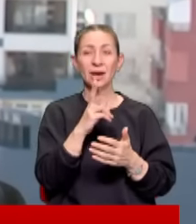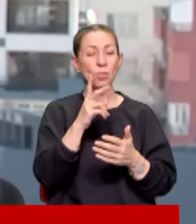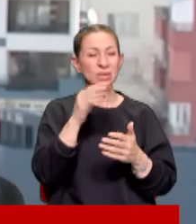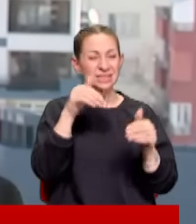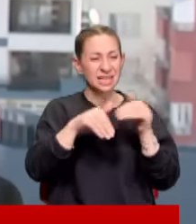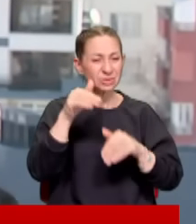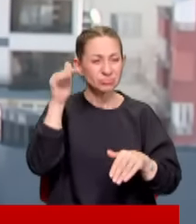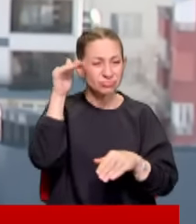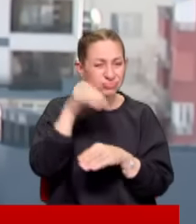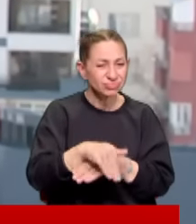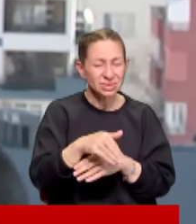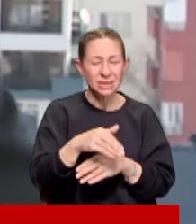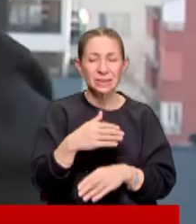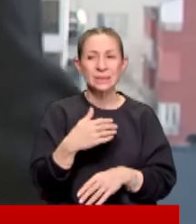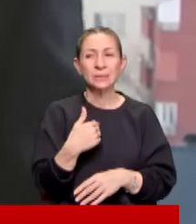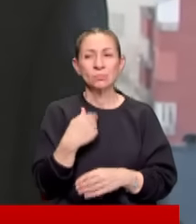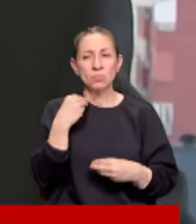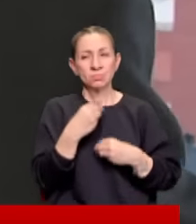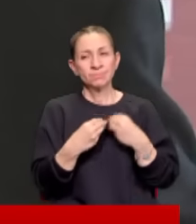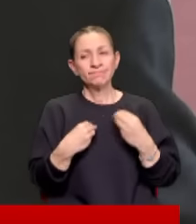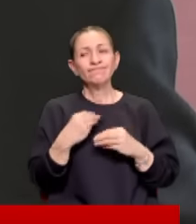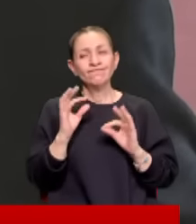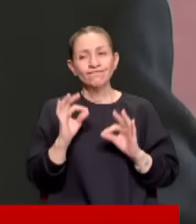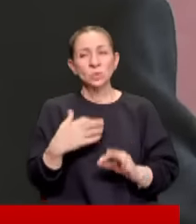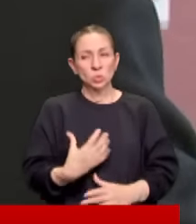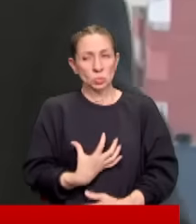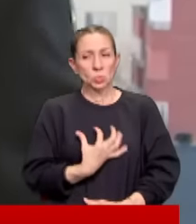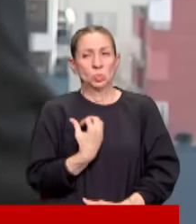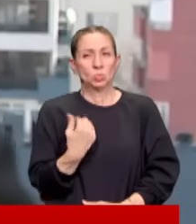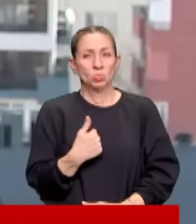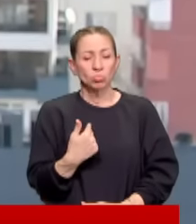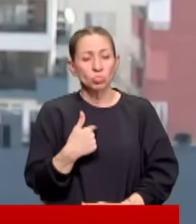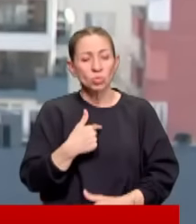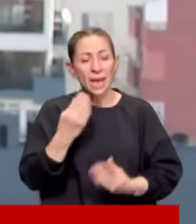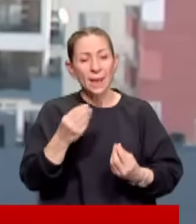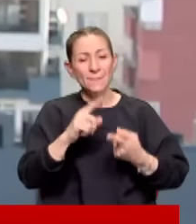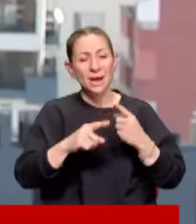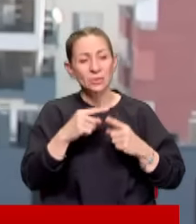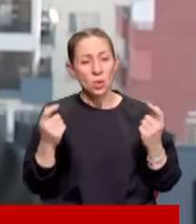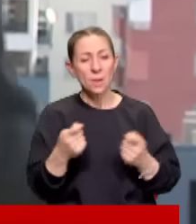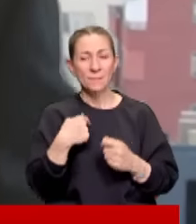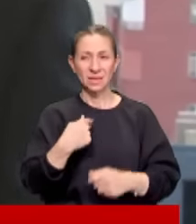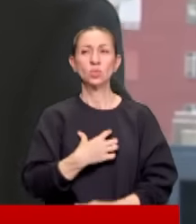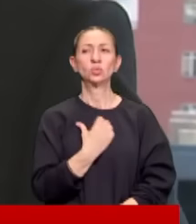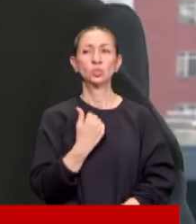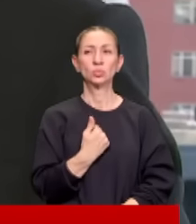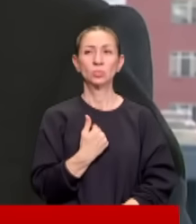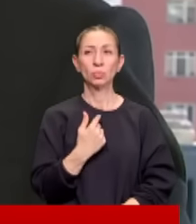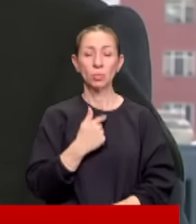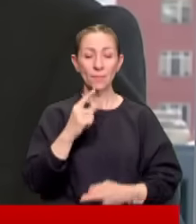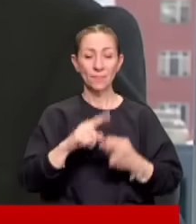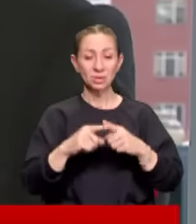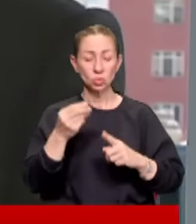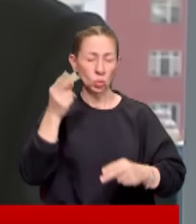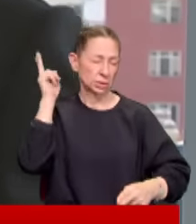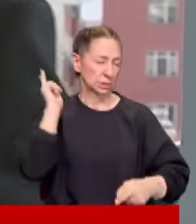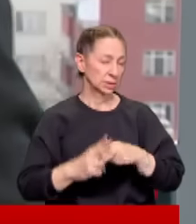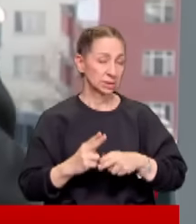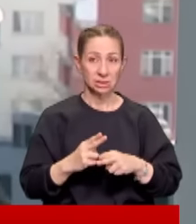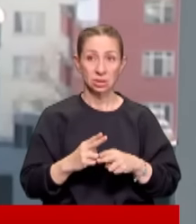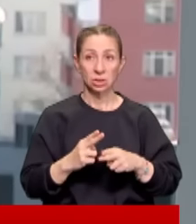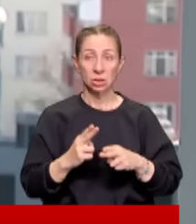Ya ben de üzüldüm. Bu partideki her İYİ Partili gibi, bu partiye gönül vermiş herkes gibi ben de üzüldüm. Ve bu partinin çok hızlı bir